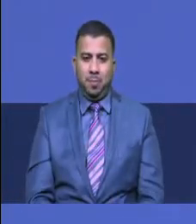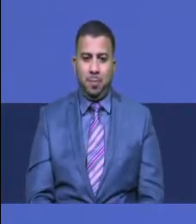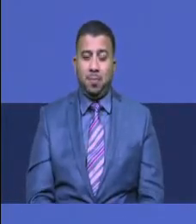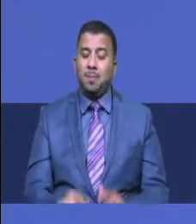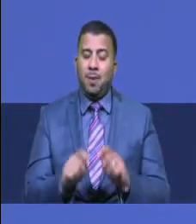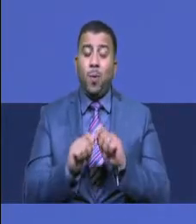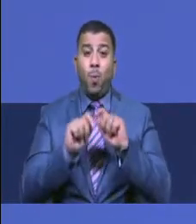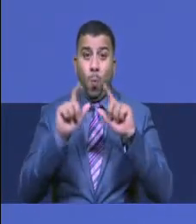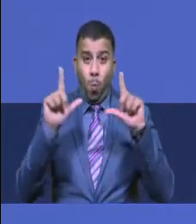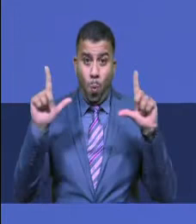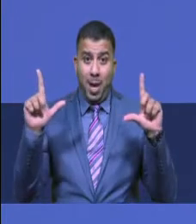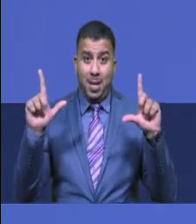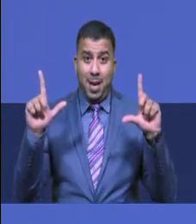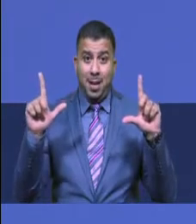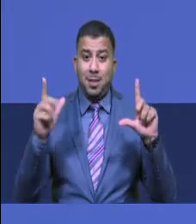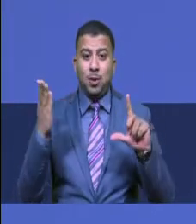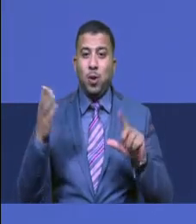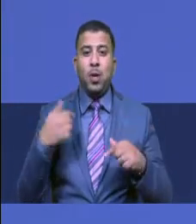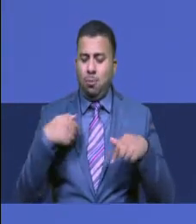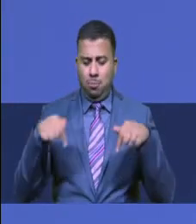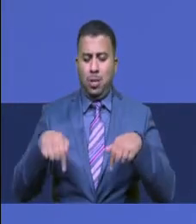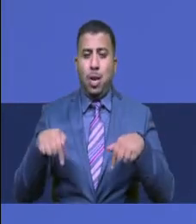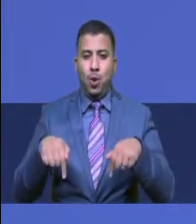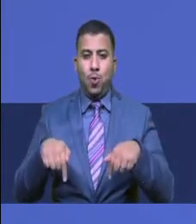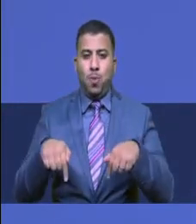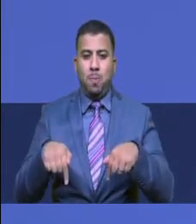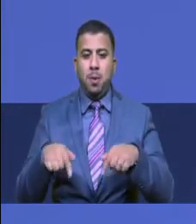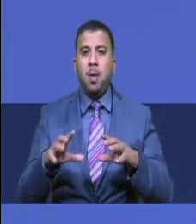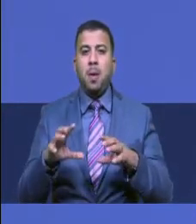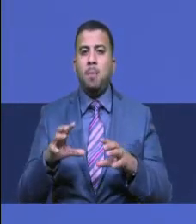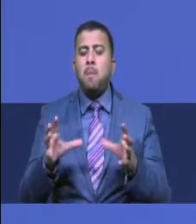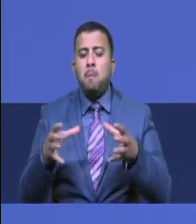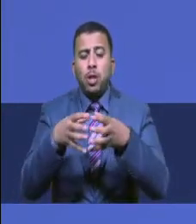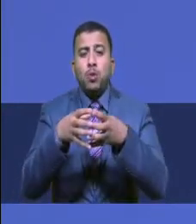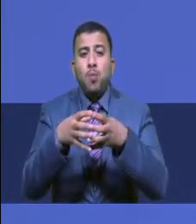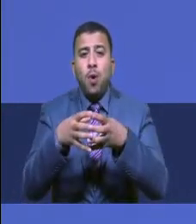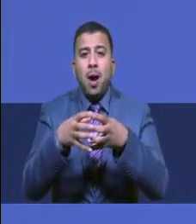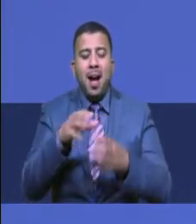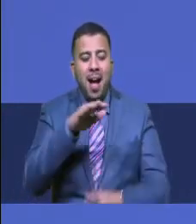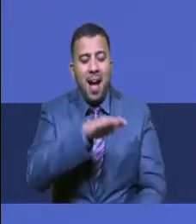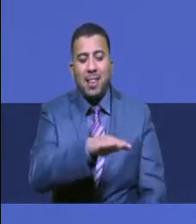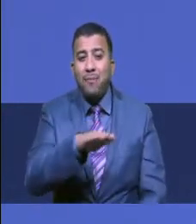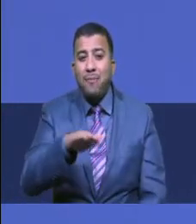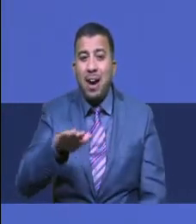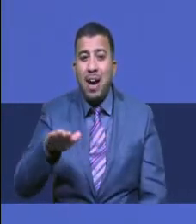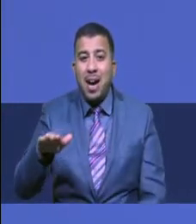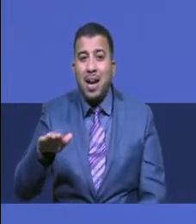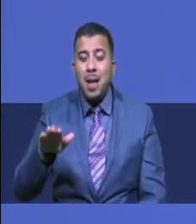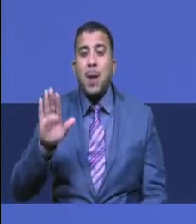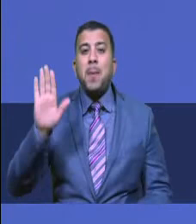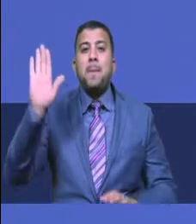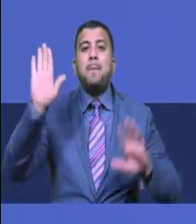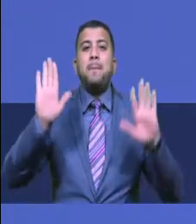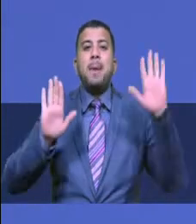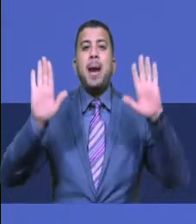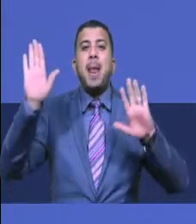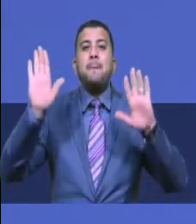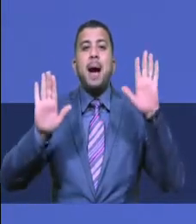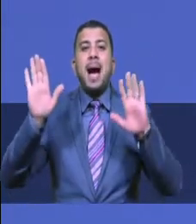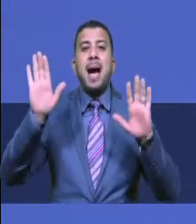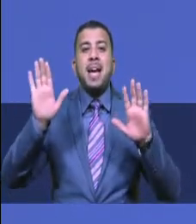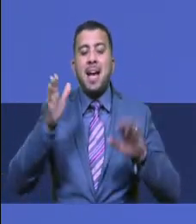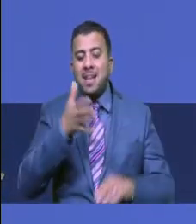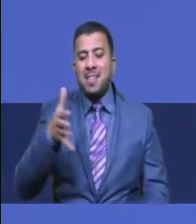الصورة، عندنا اليوم هنا مجموعة من أطفال برلمان الأطفال